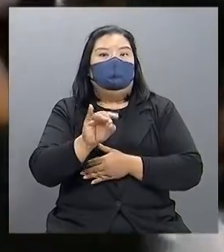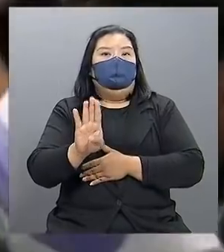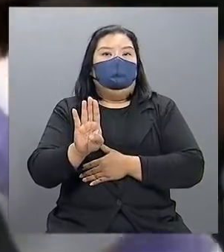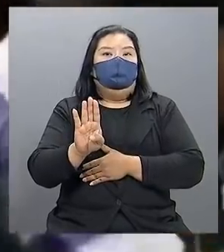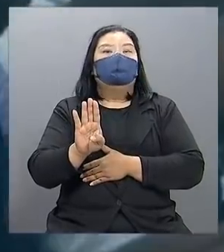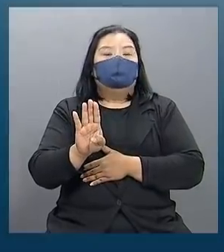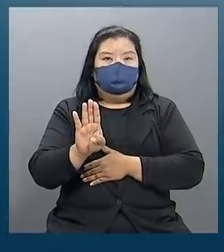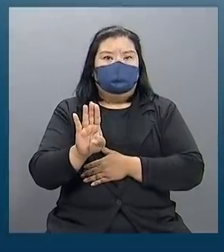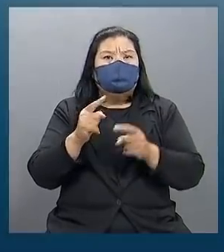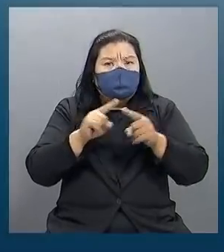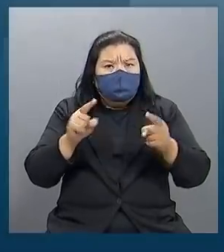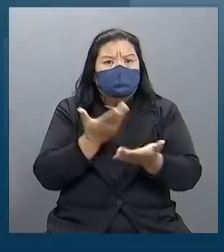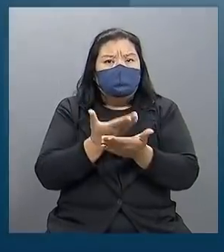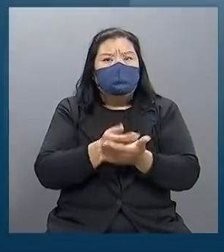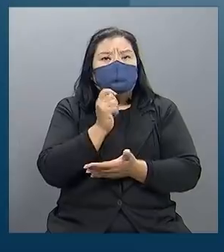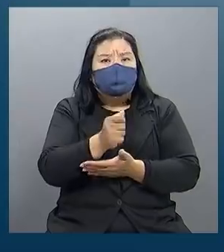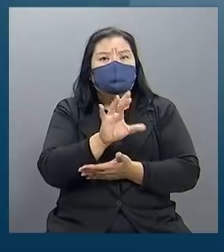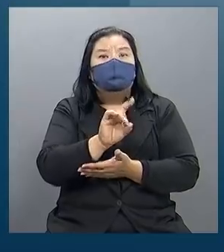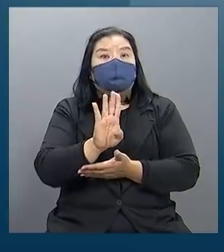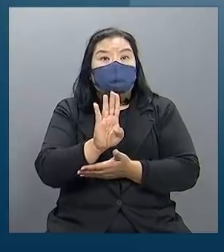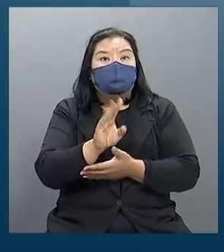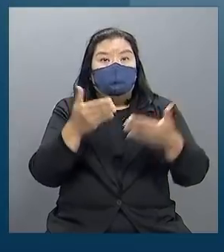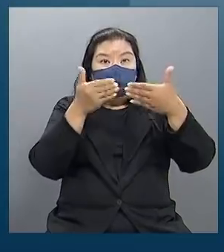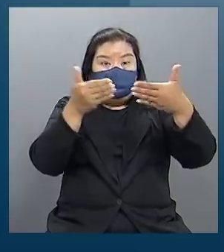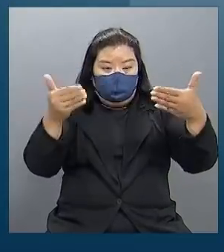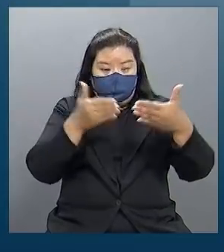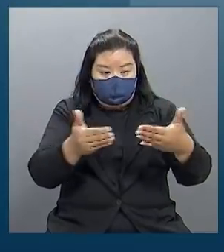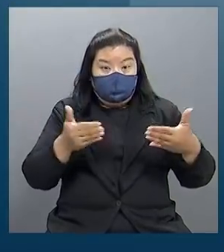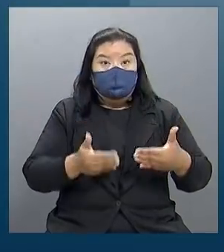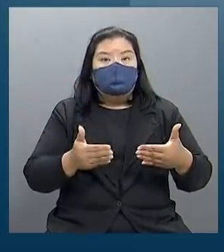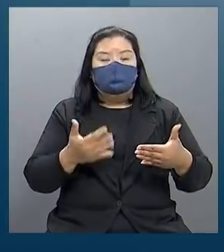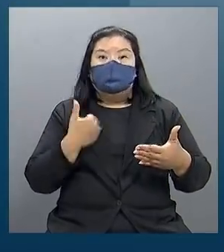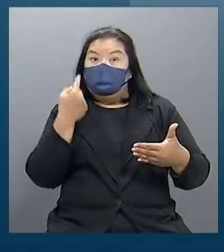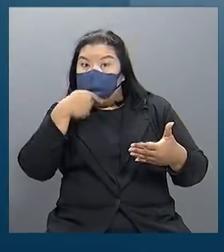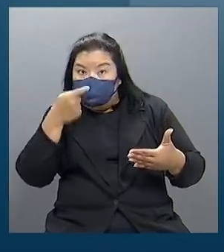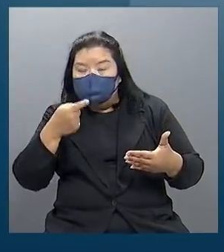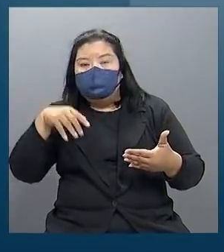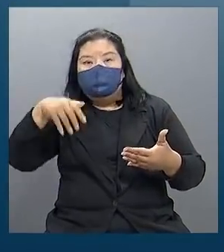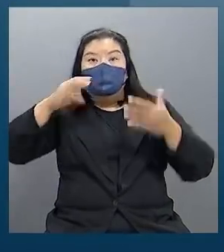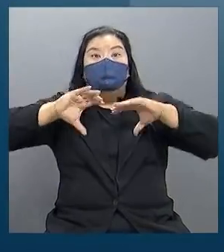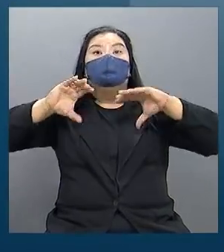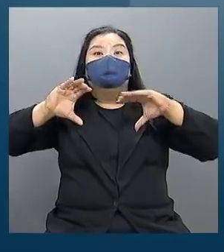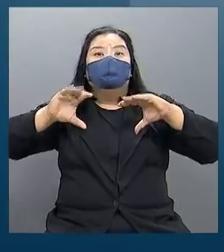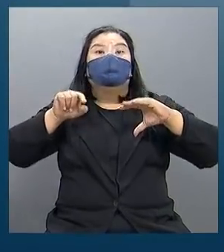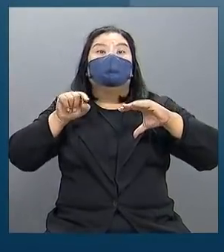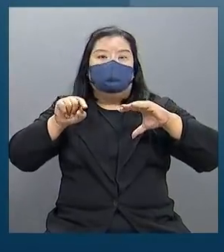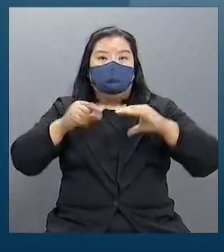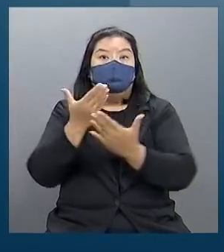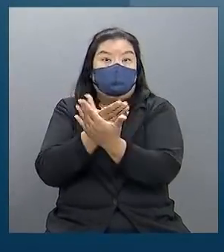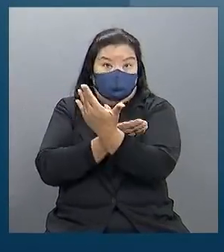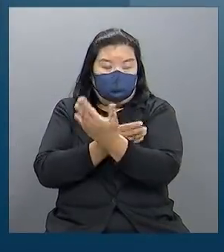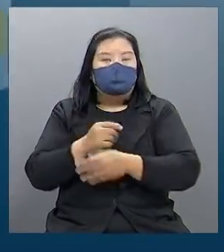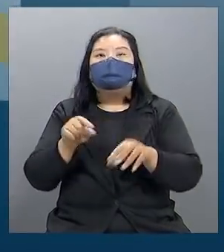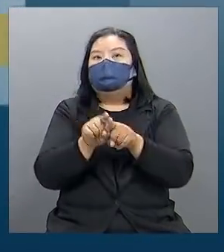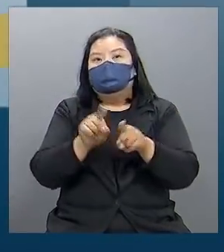80 บาทที่จะขายในแพลตฟอร์มเอกชนกำลังจะเจอคู่แข่งรายใหม่ก็คือสำนักงานสลากกินแบ่งรัฐบาลค่ะประกาศชัดเจนว่าจะเป็นผู้ค้าสลากผ่